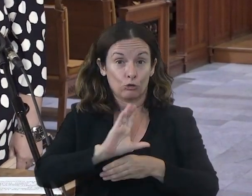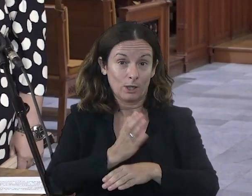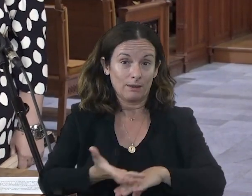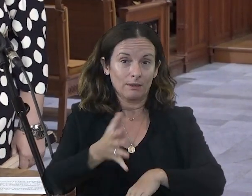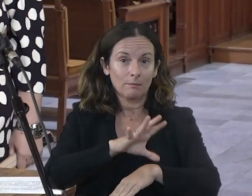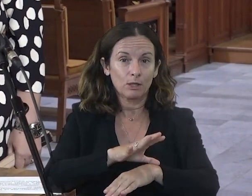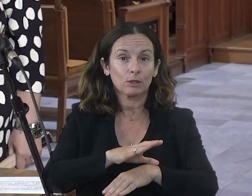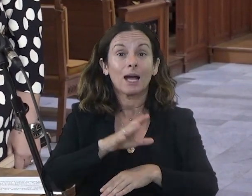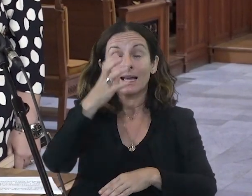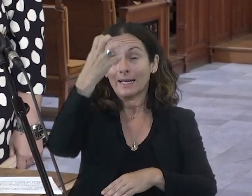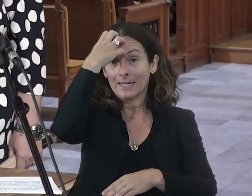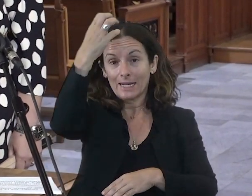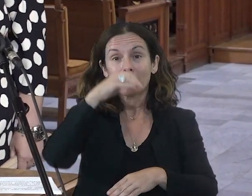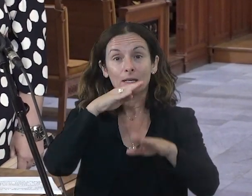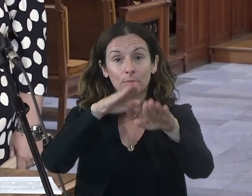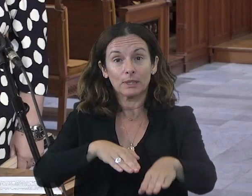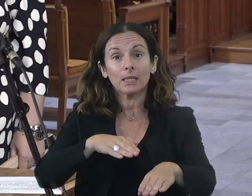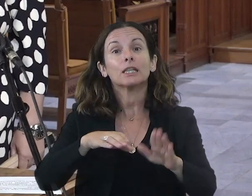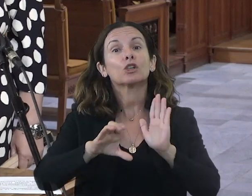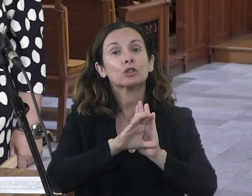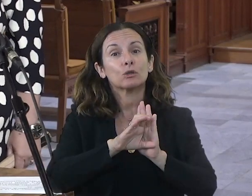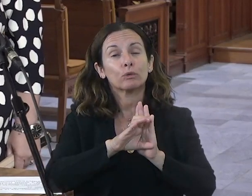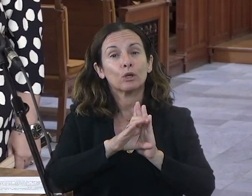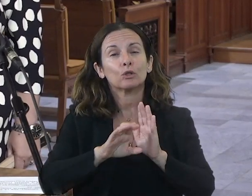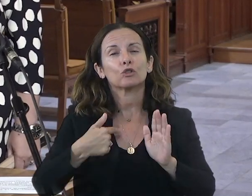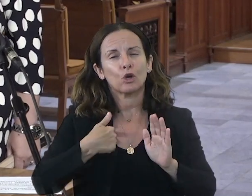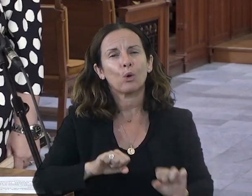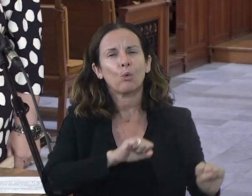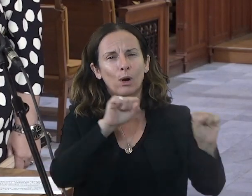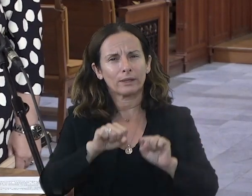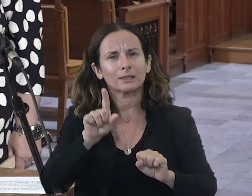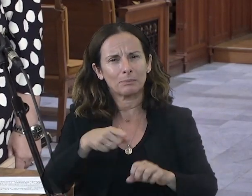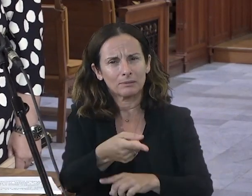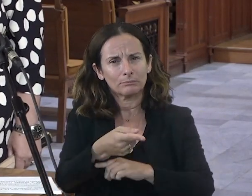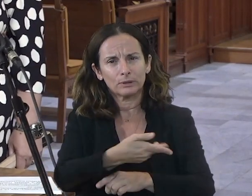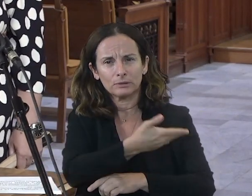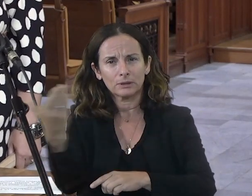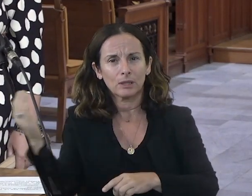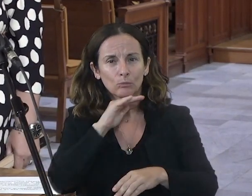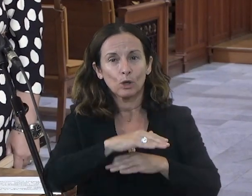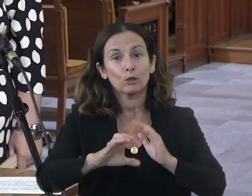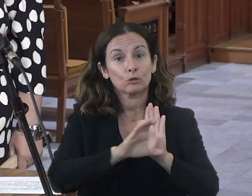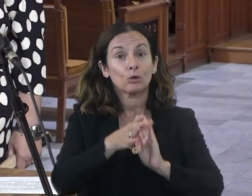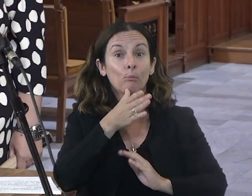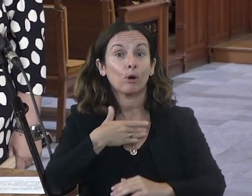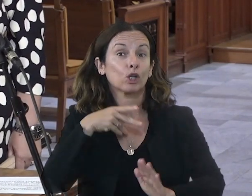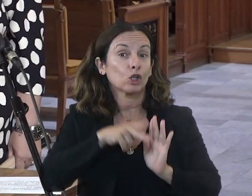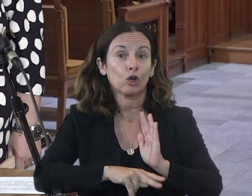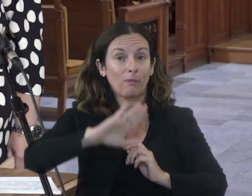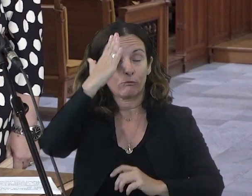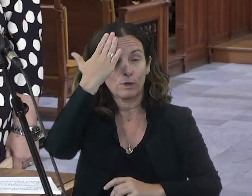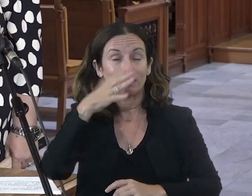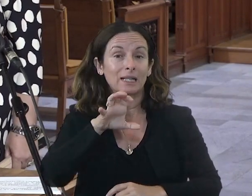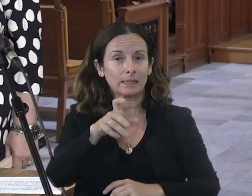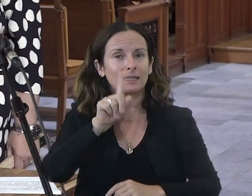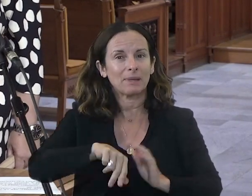Pública del Consell Insular de Mallorca i en lleialtat al rei i guardar i fer guardar la Constitució com a norma fonamental de l'Estat,